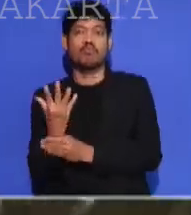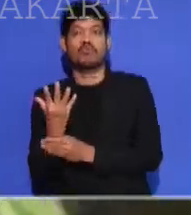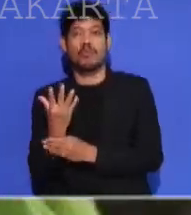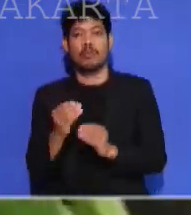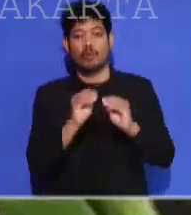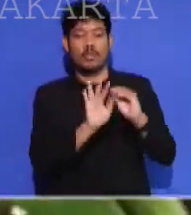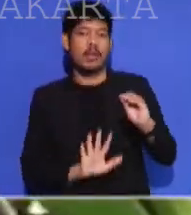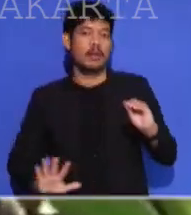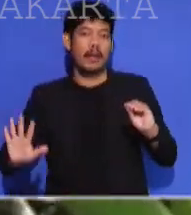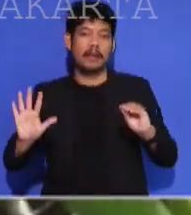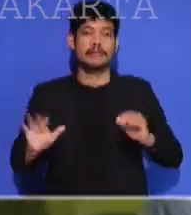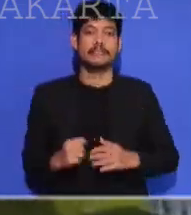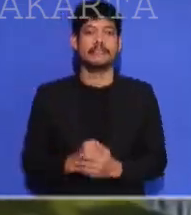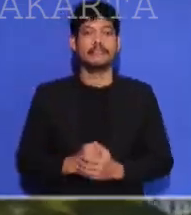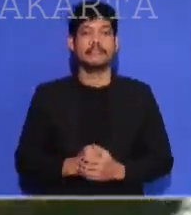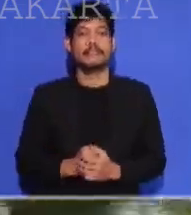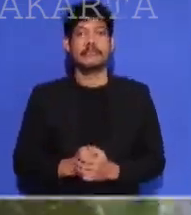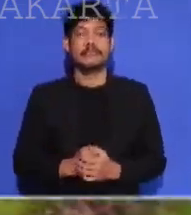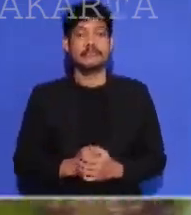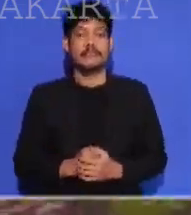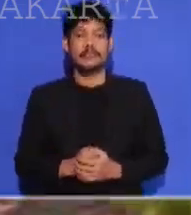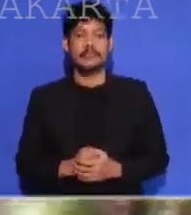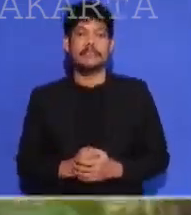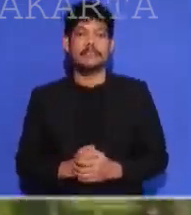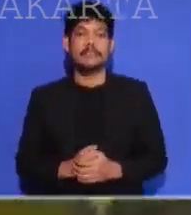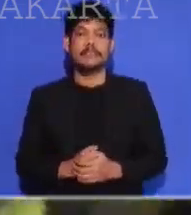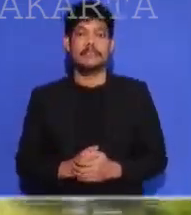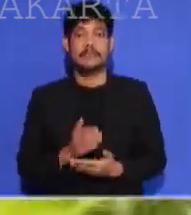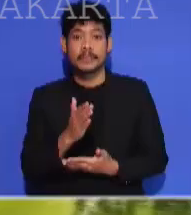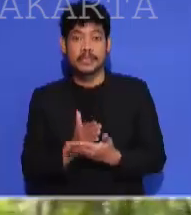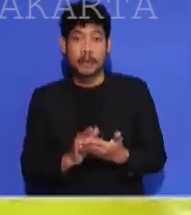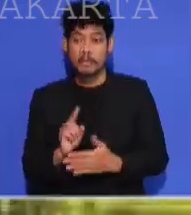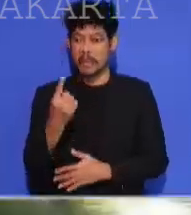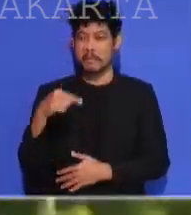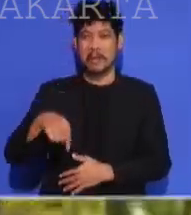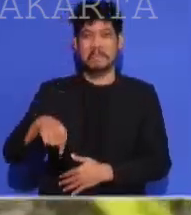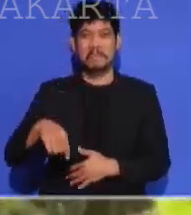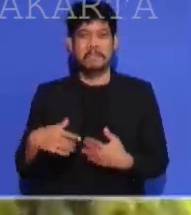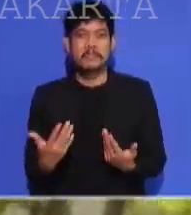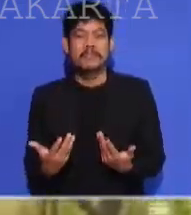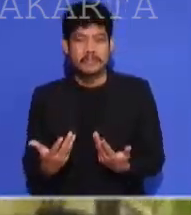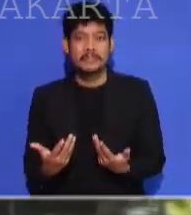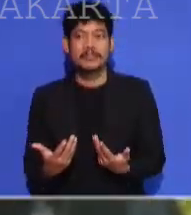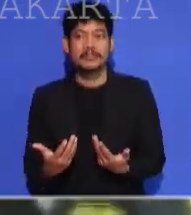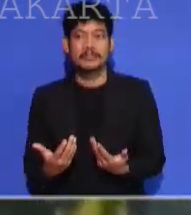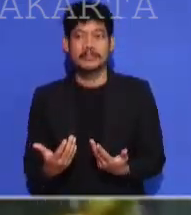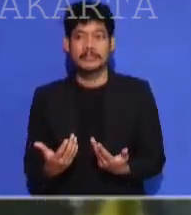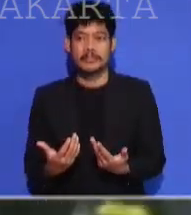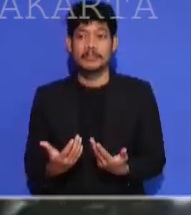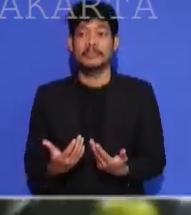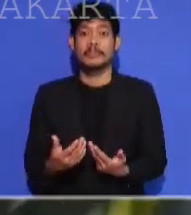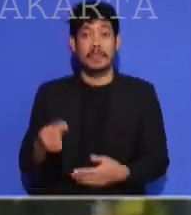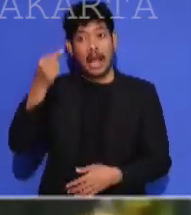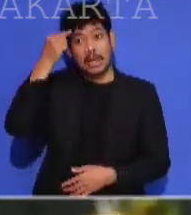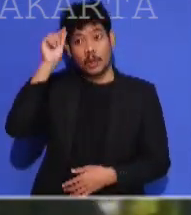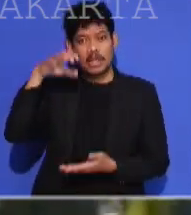laladan Ngayogyakarta. Salah setunggalipun kados ingkang nembe dipun tanem ing pekawisan kantor BP Sekawan wilayah Sekawan